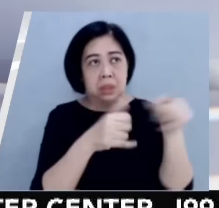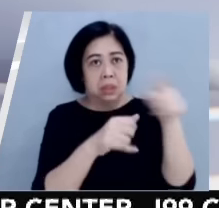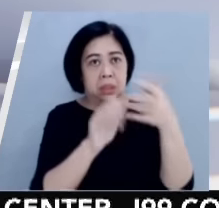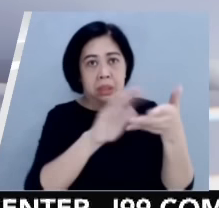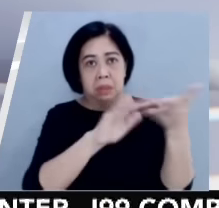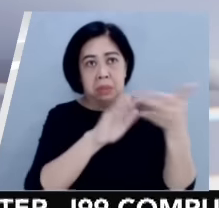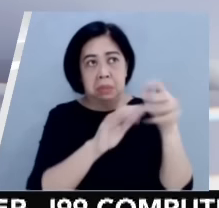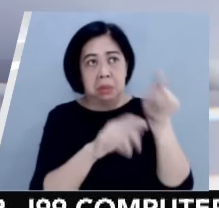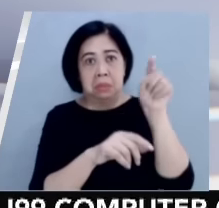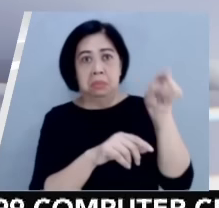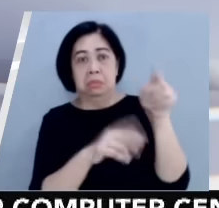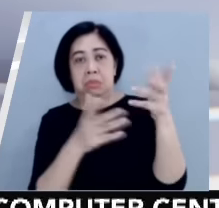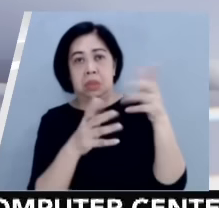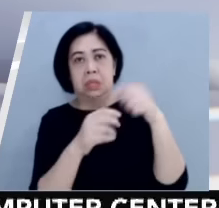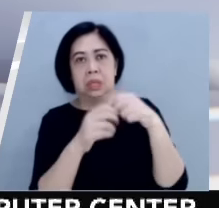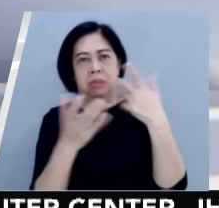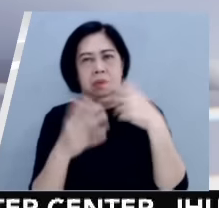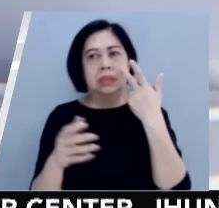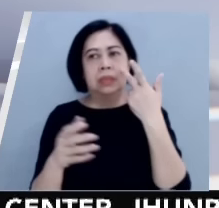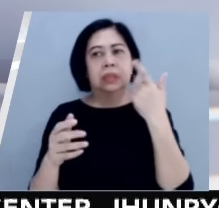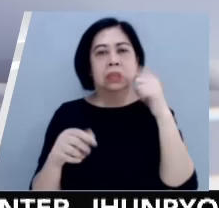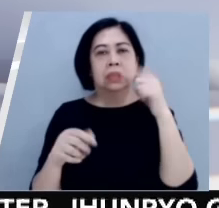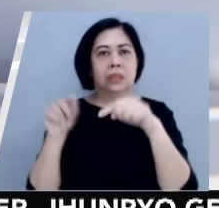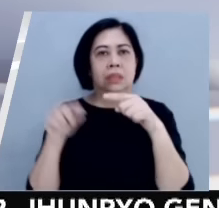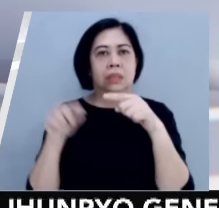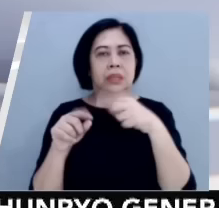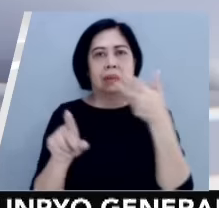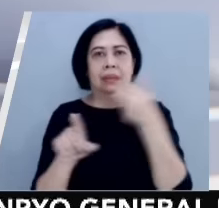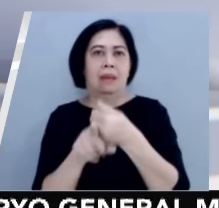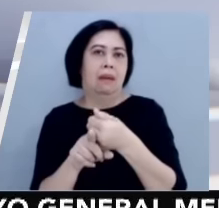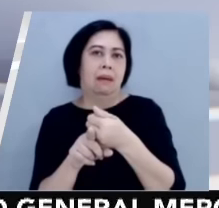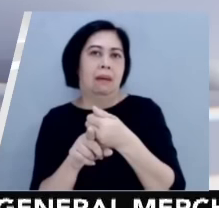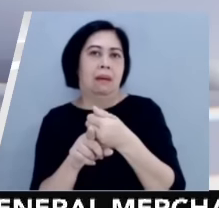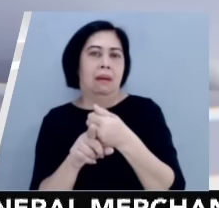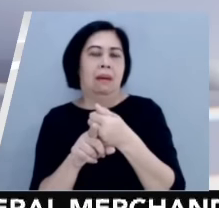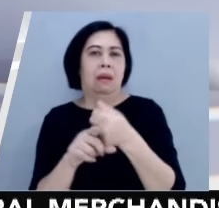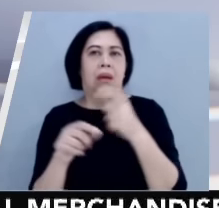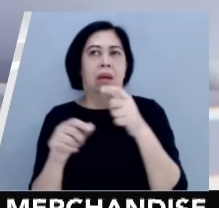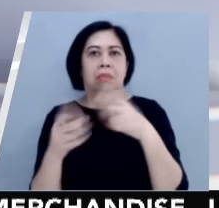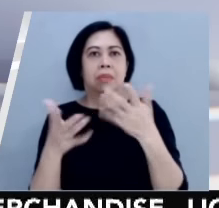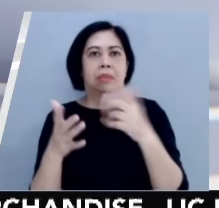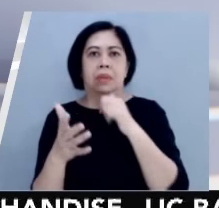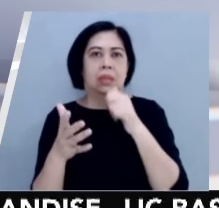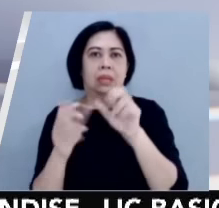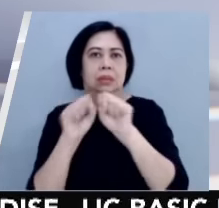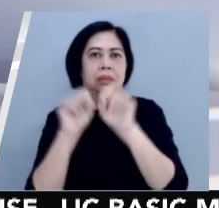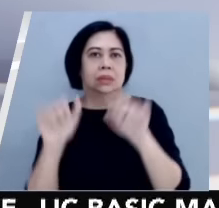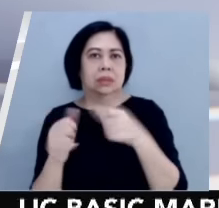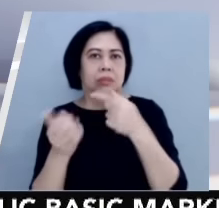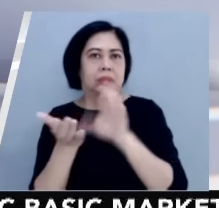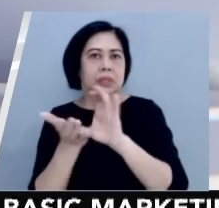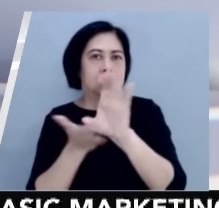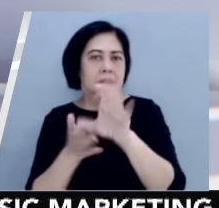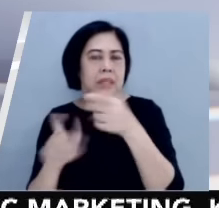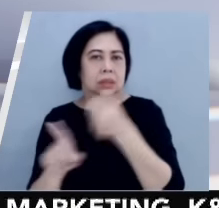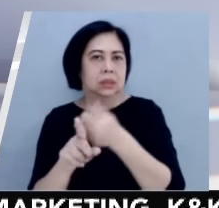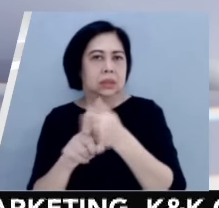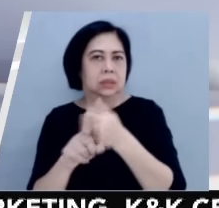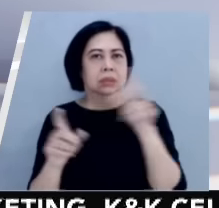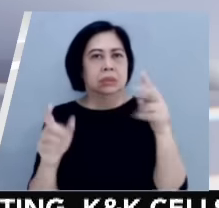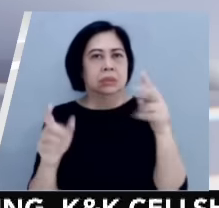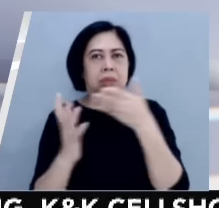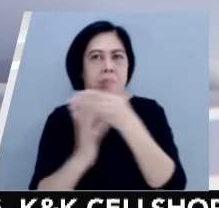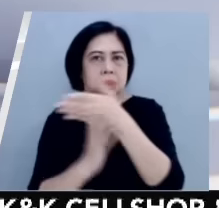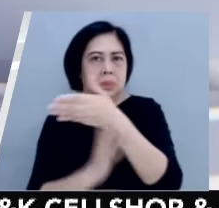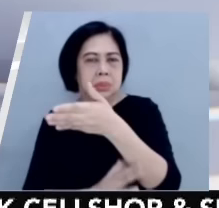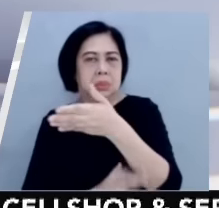be a phishing attack instead of a breach in the system of GCash? Because given the